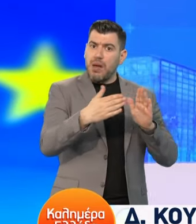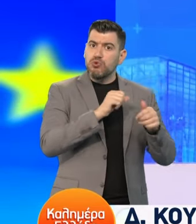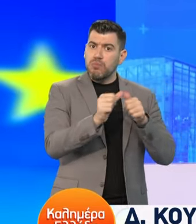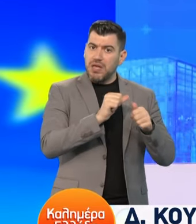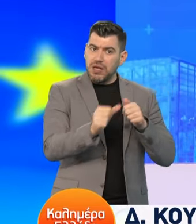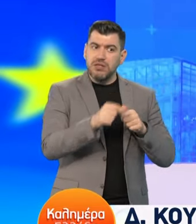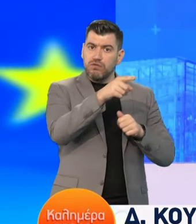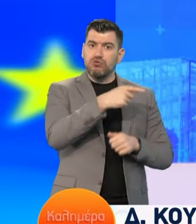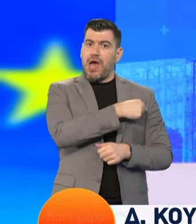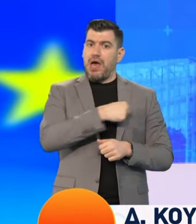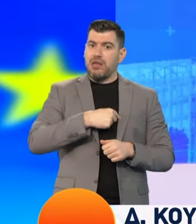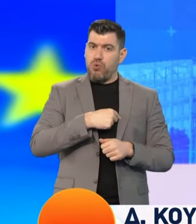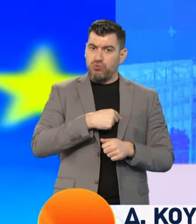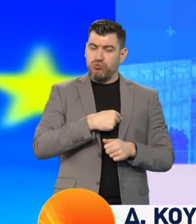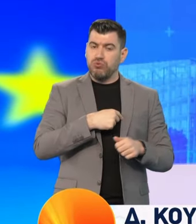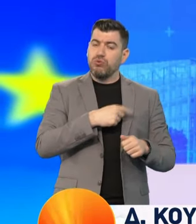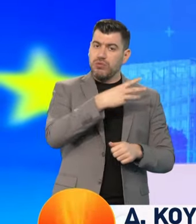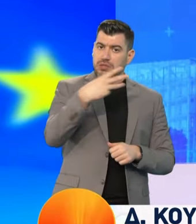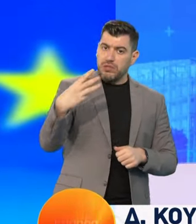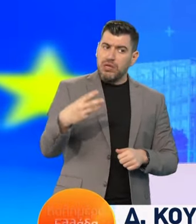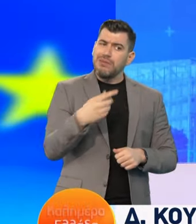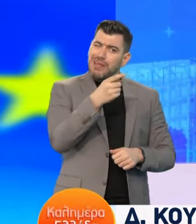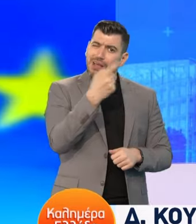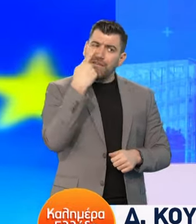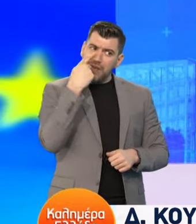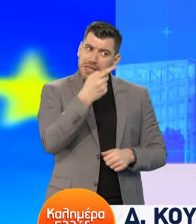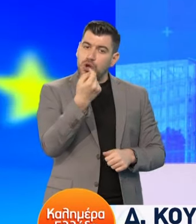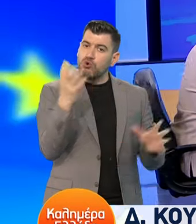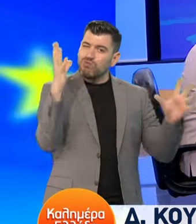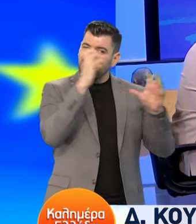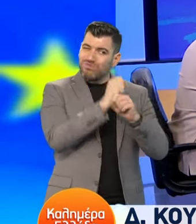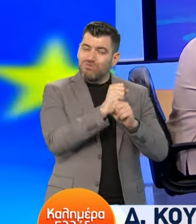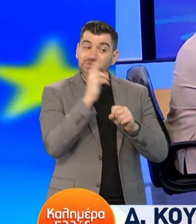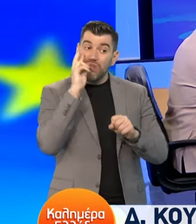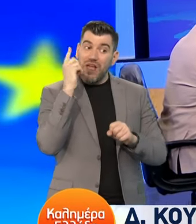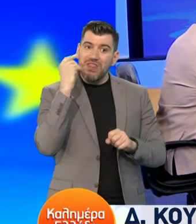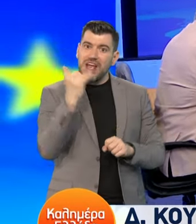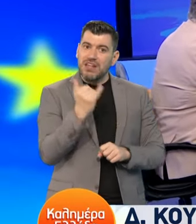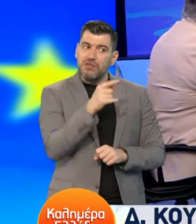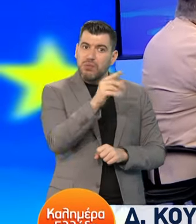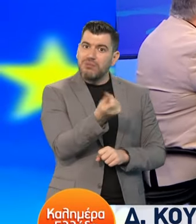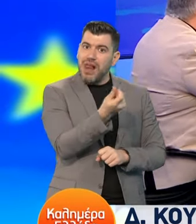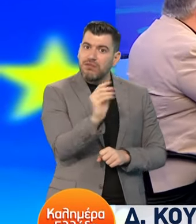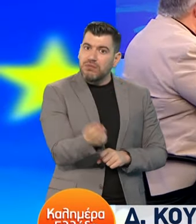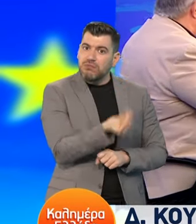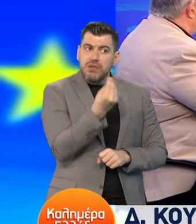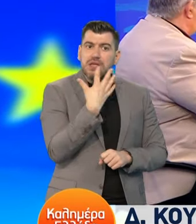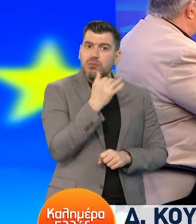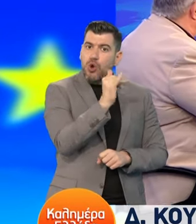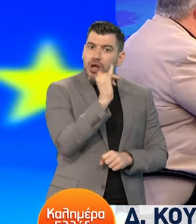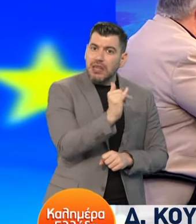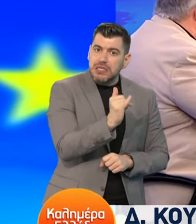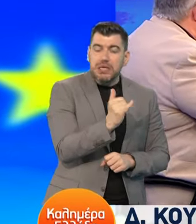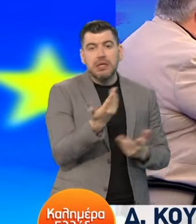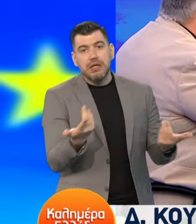Υπάρχουν σκοτεινά σημεία εδώ. Μένει να δούμε πώς ακριβώς θα έχει αυτά και γιατί καθυστερεί. Προφανώς ήθελε να ρυθμίσει